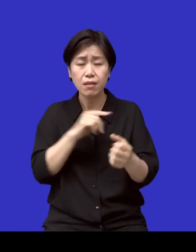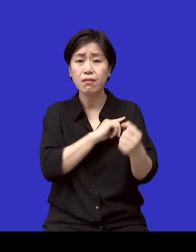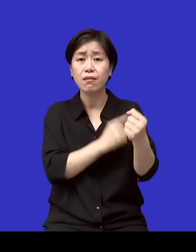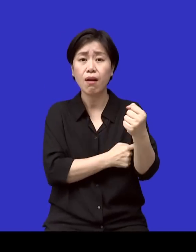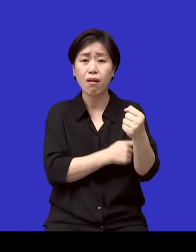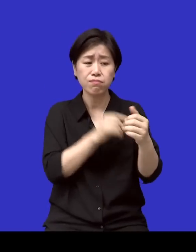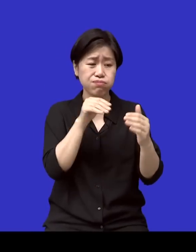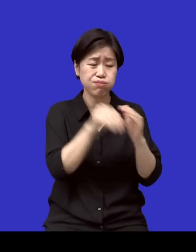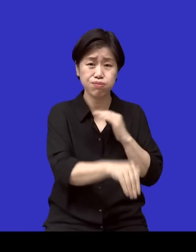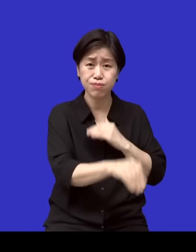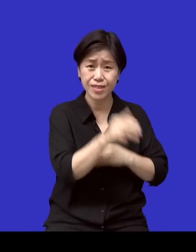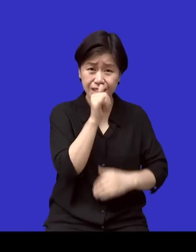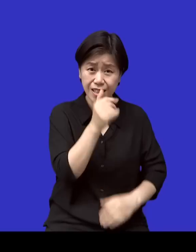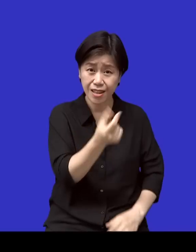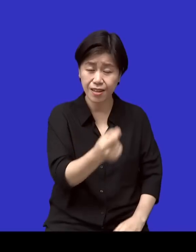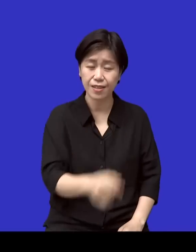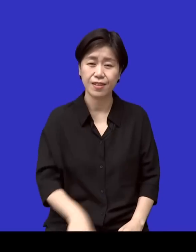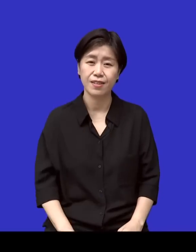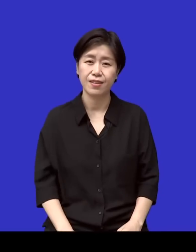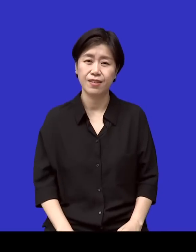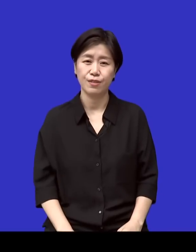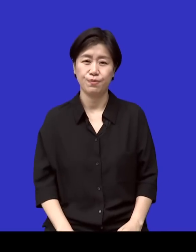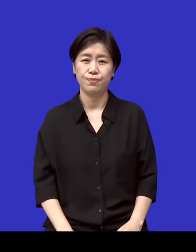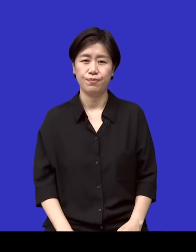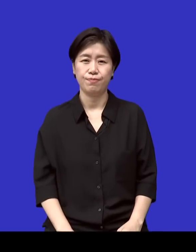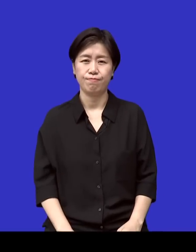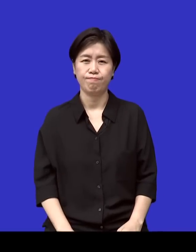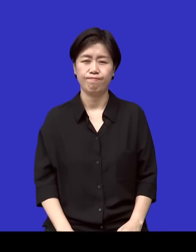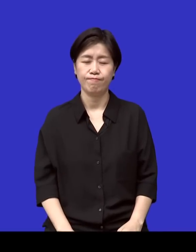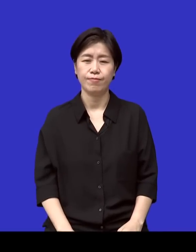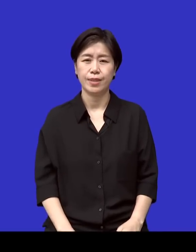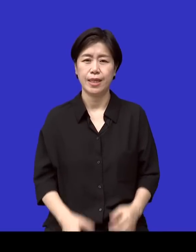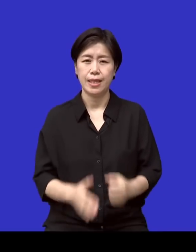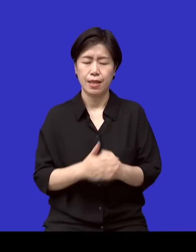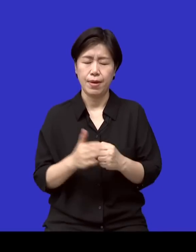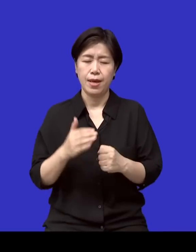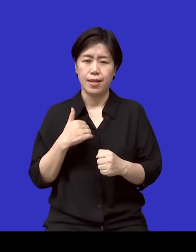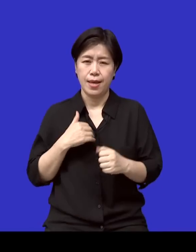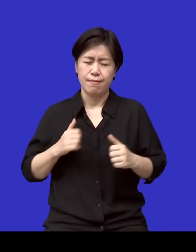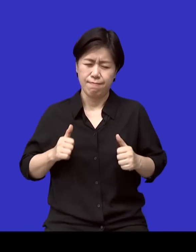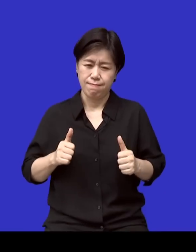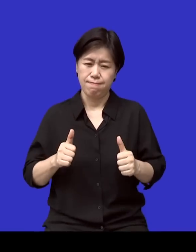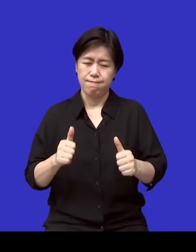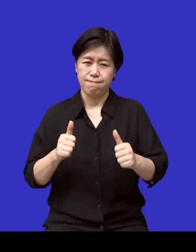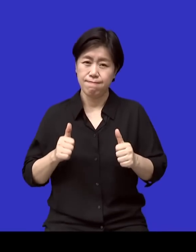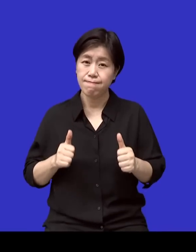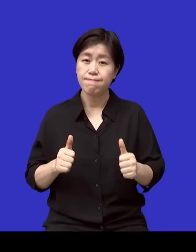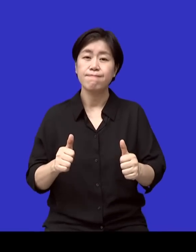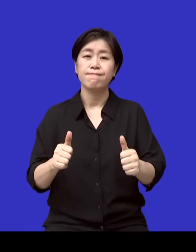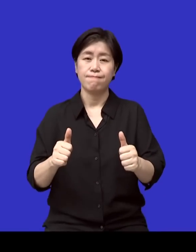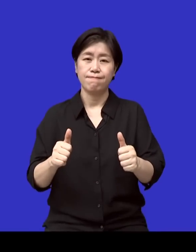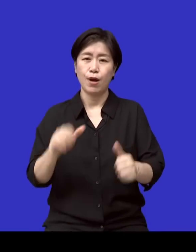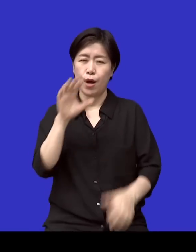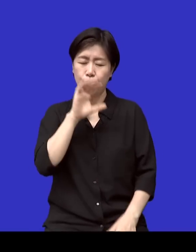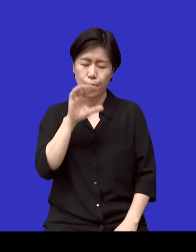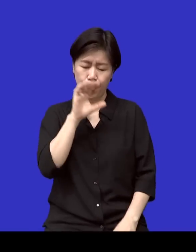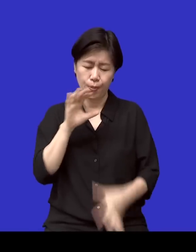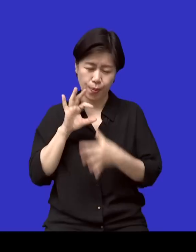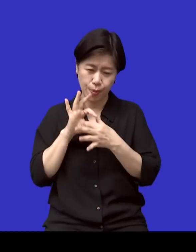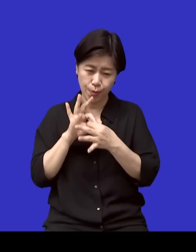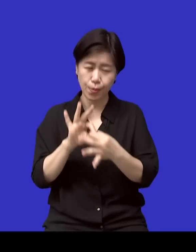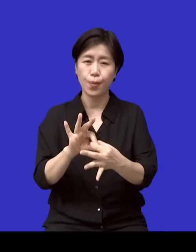실력이 퇴화된다고 생각을 해요. 네. 그래서 그렇지 않게 정말 성실하게 내가 게으르지 않고 부단히 노력을 해야